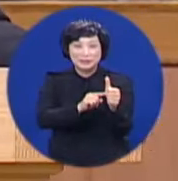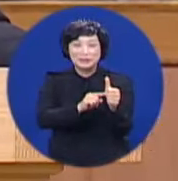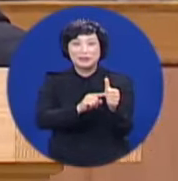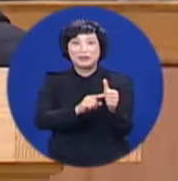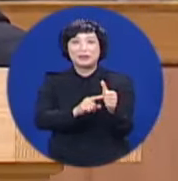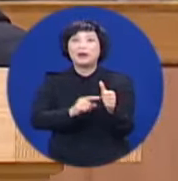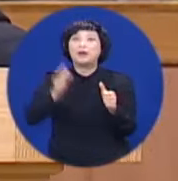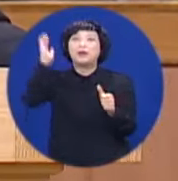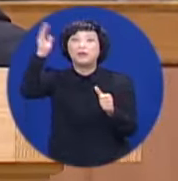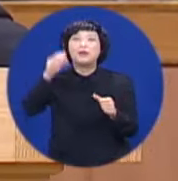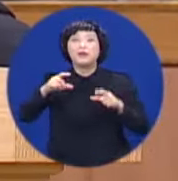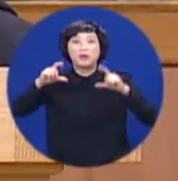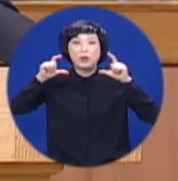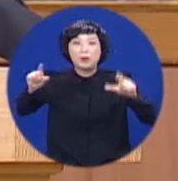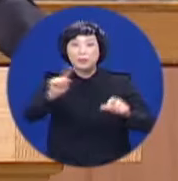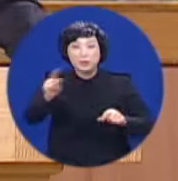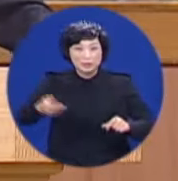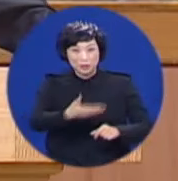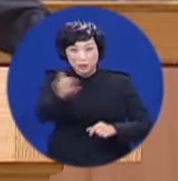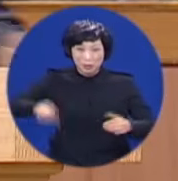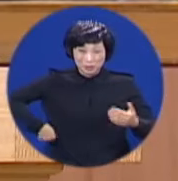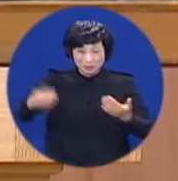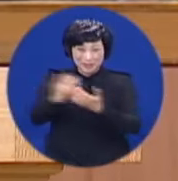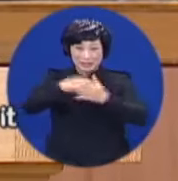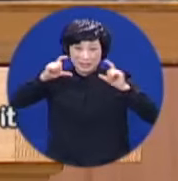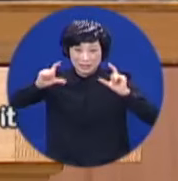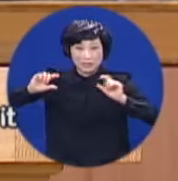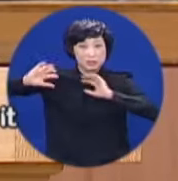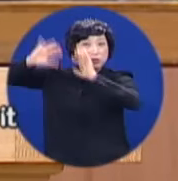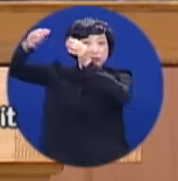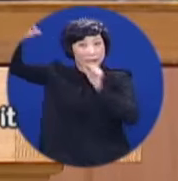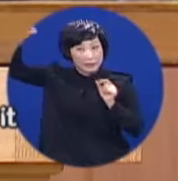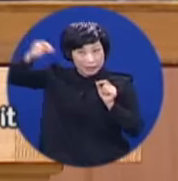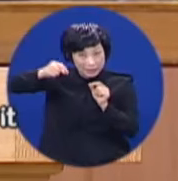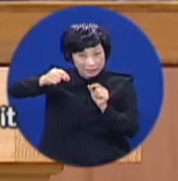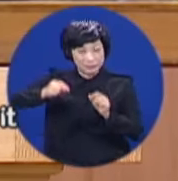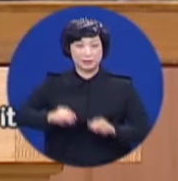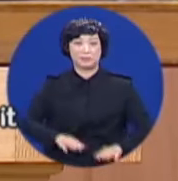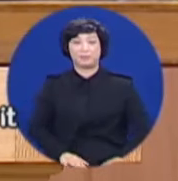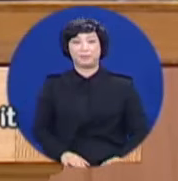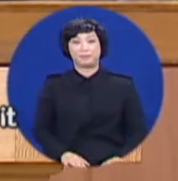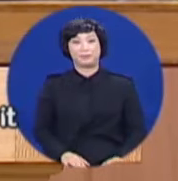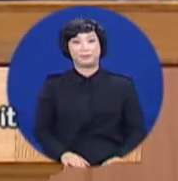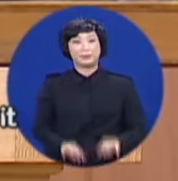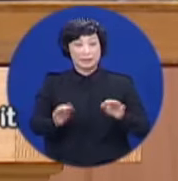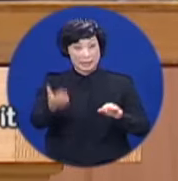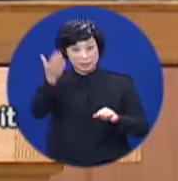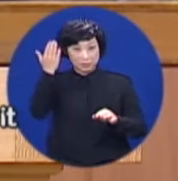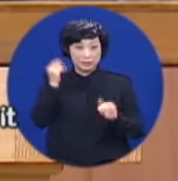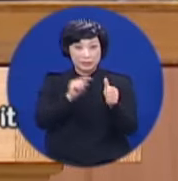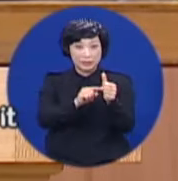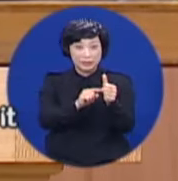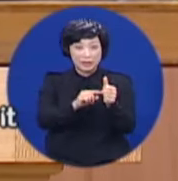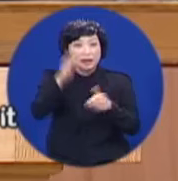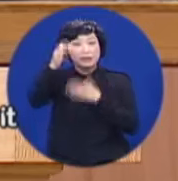천국이 가까웠다. 근데 하나님께서 요한에게 뭐라고 말하느냐.